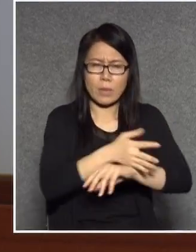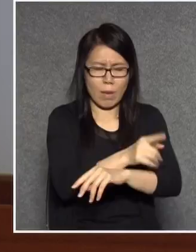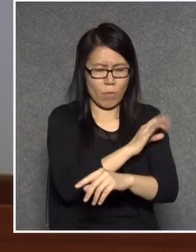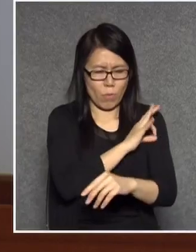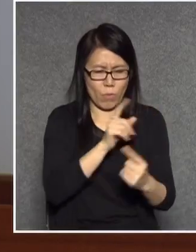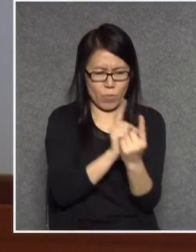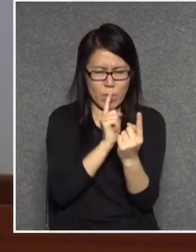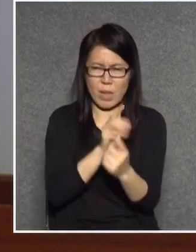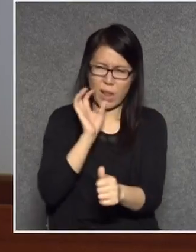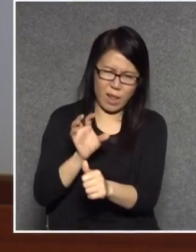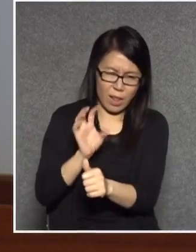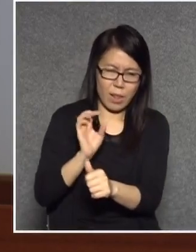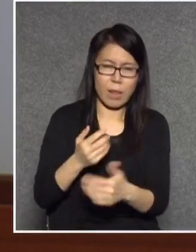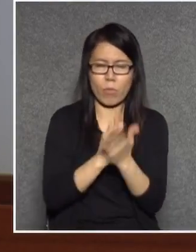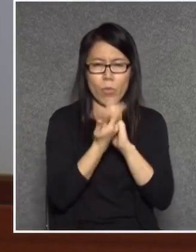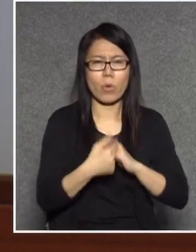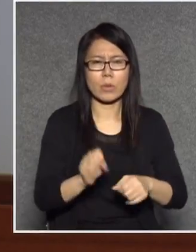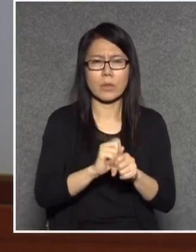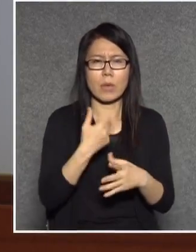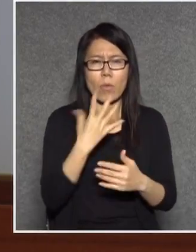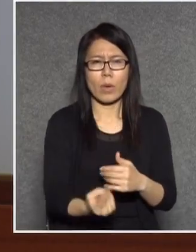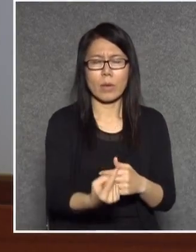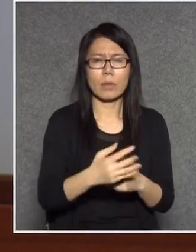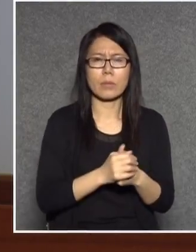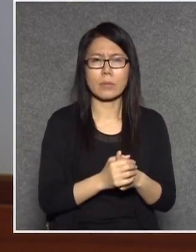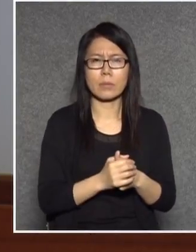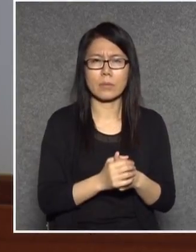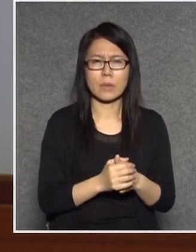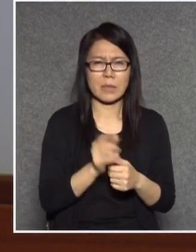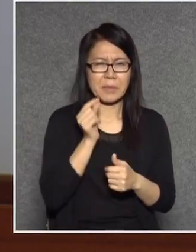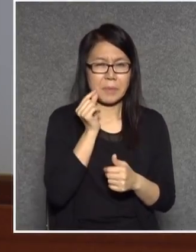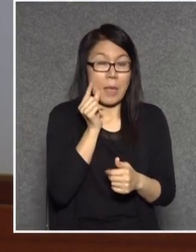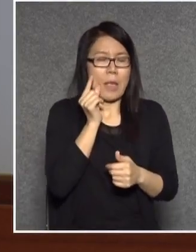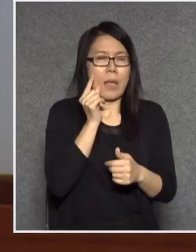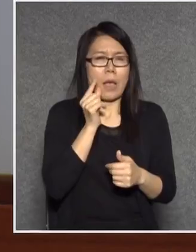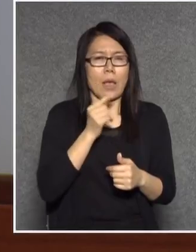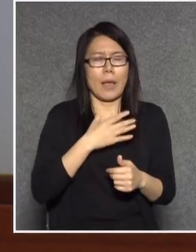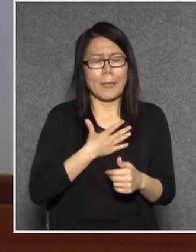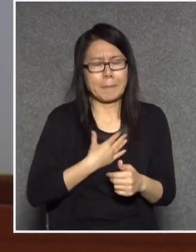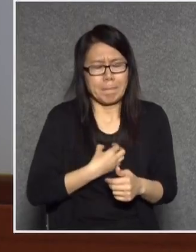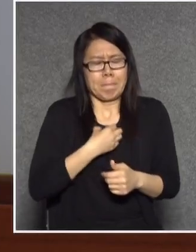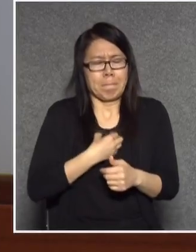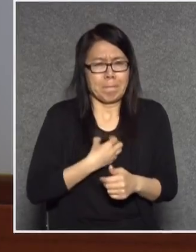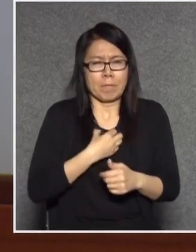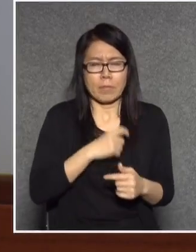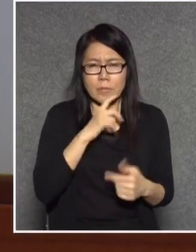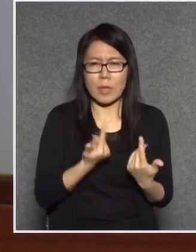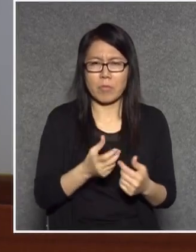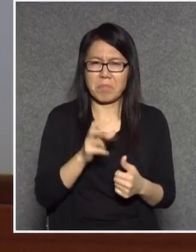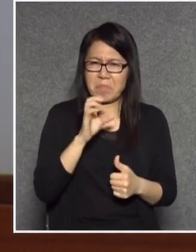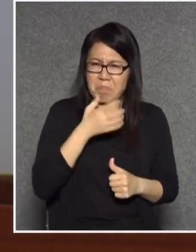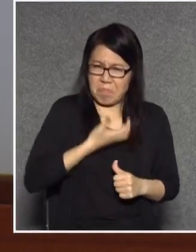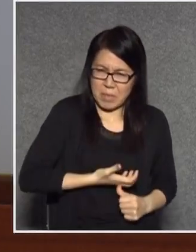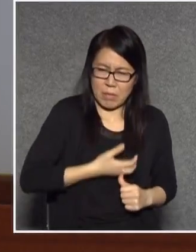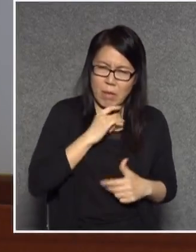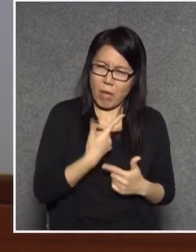度的批評，更加只是口硬地說話很不順氣，又說欲加之罪何患